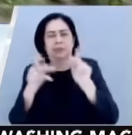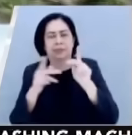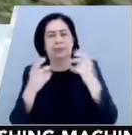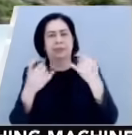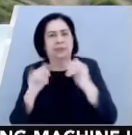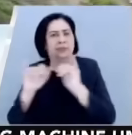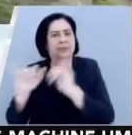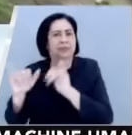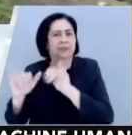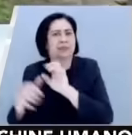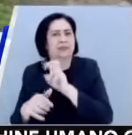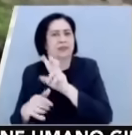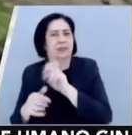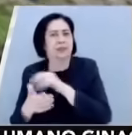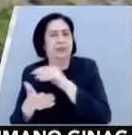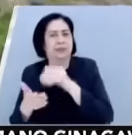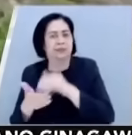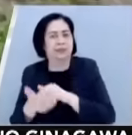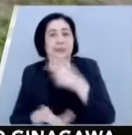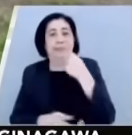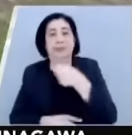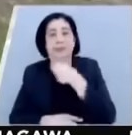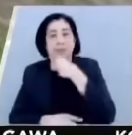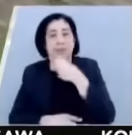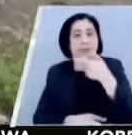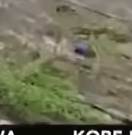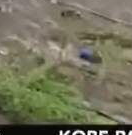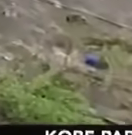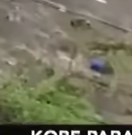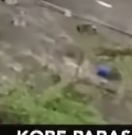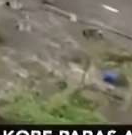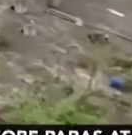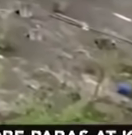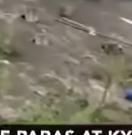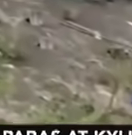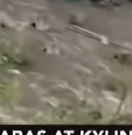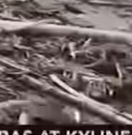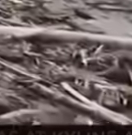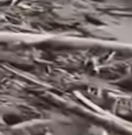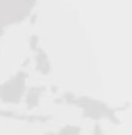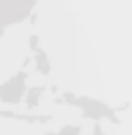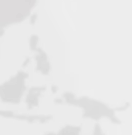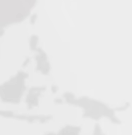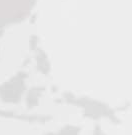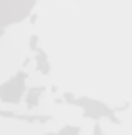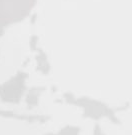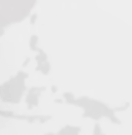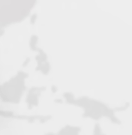Christine. Para sa GMA Integrated News, Maris Umali, nakatutok, 24 oras.